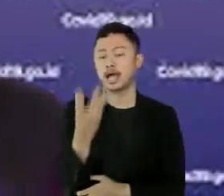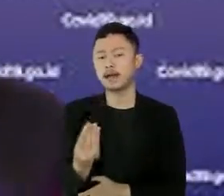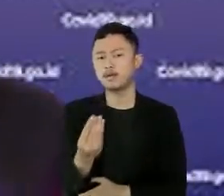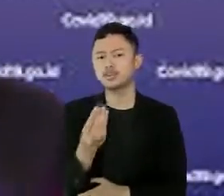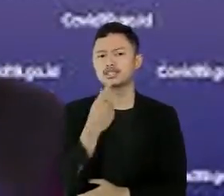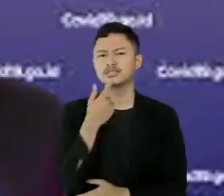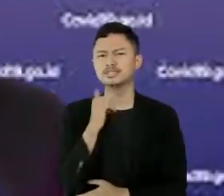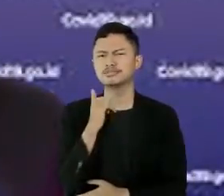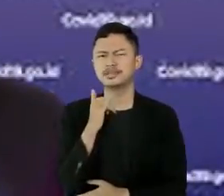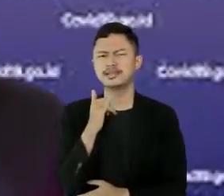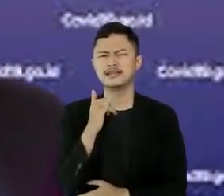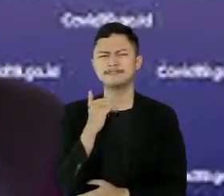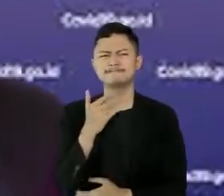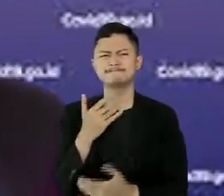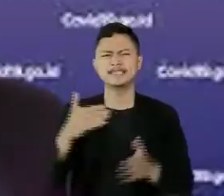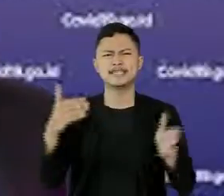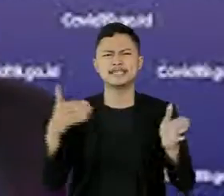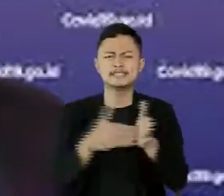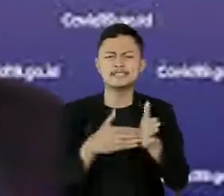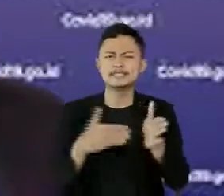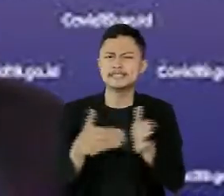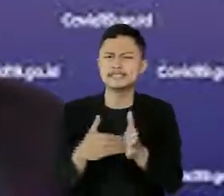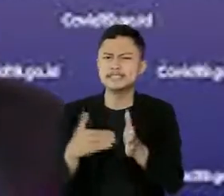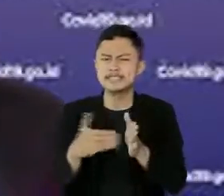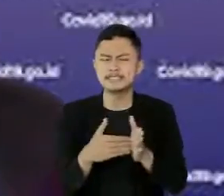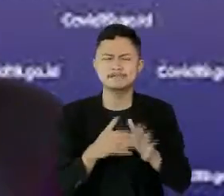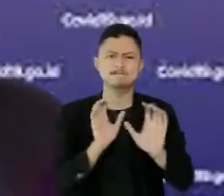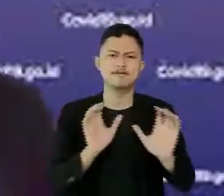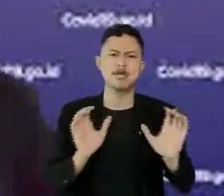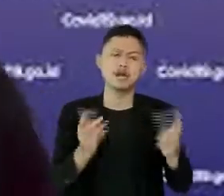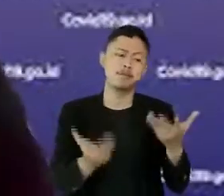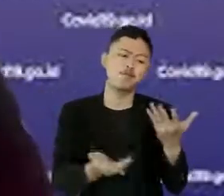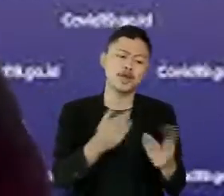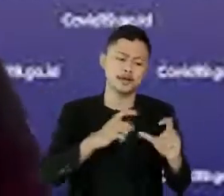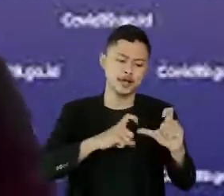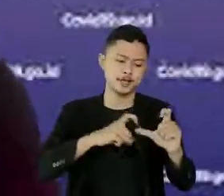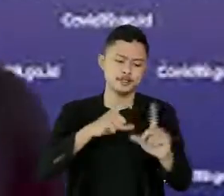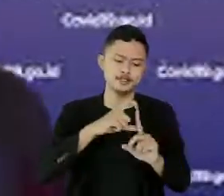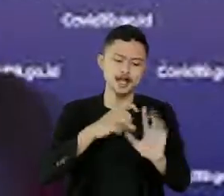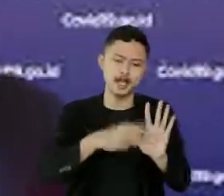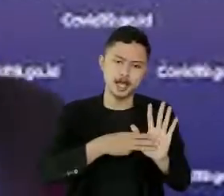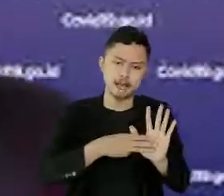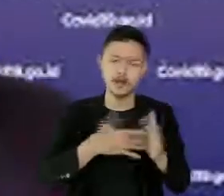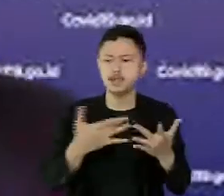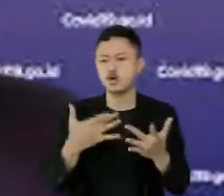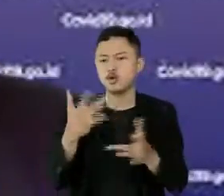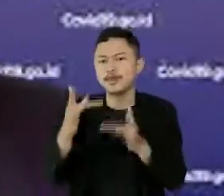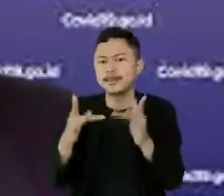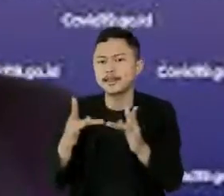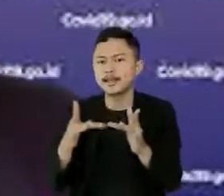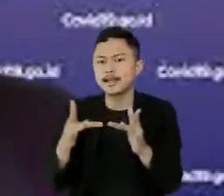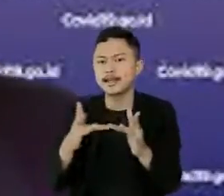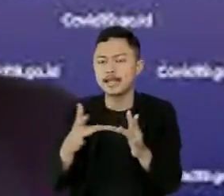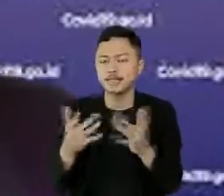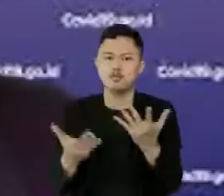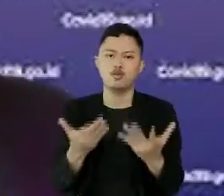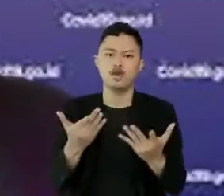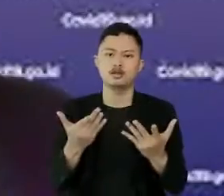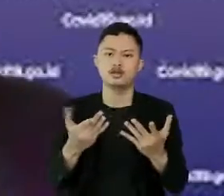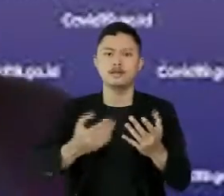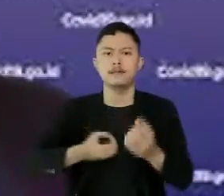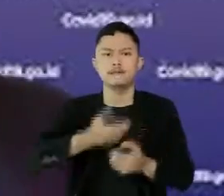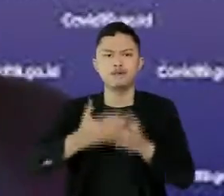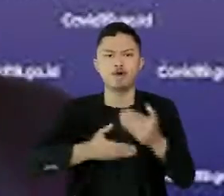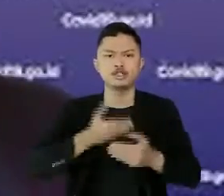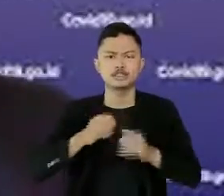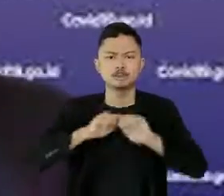dengan berbagai macam keterbatasan, apa ada SDM, ada mungkin jaringan, ada tingkat sosialisasi